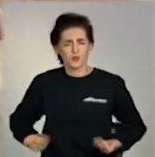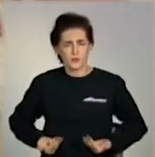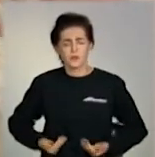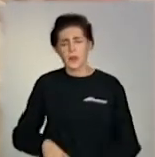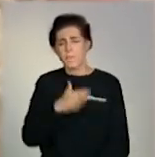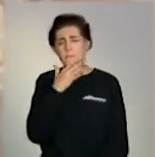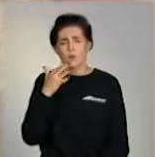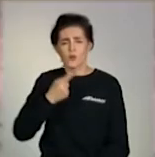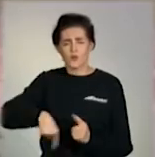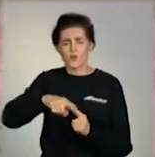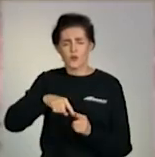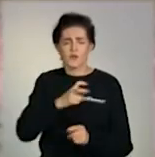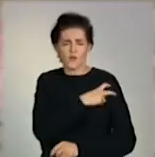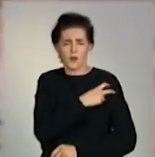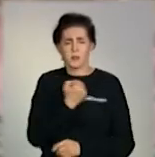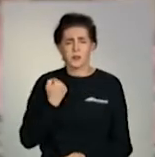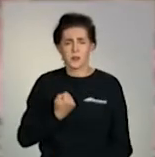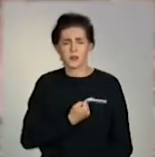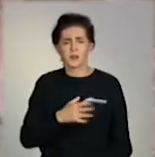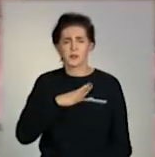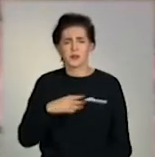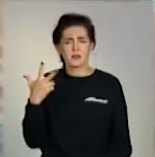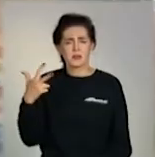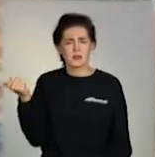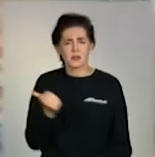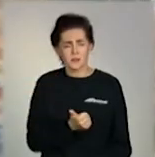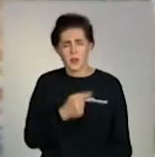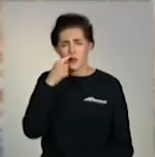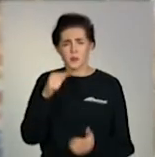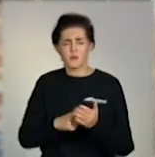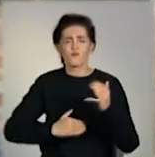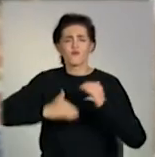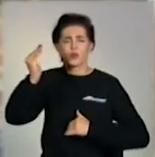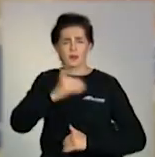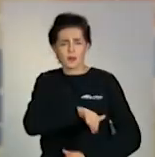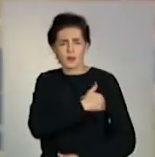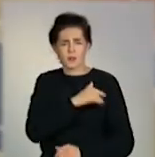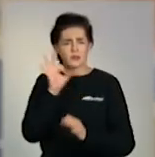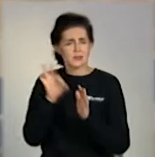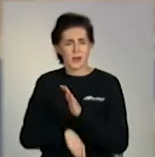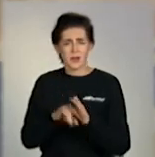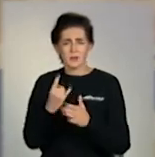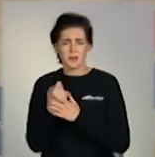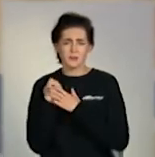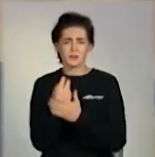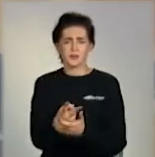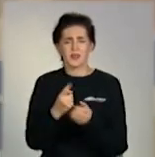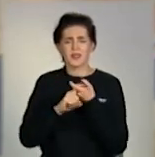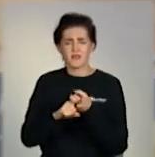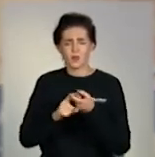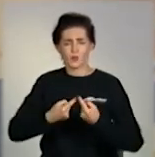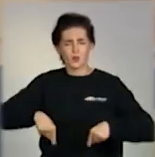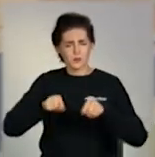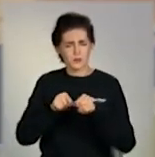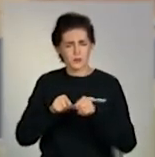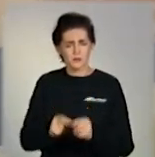ковідом педіатрині Ганни Горбань було усього 3 тижні. З високою температурою малюка госпіталізували до інфекційного